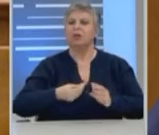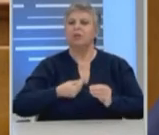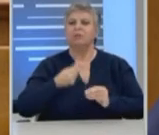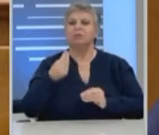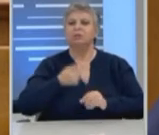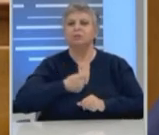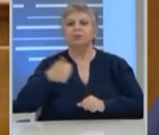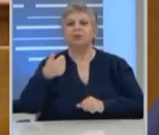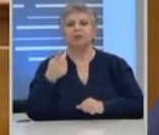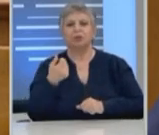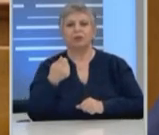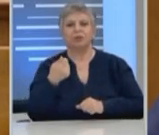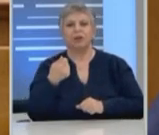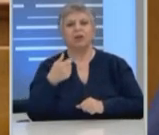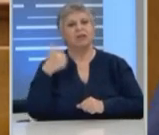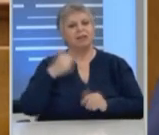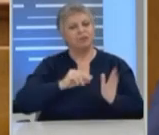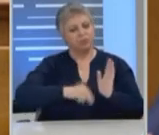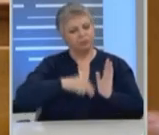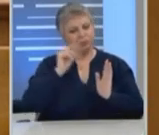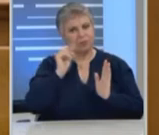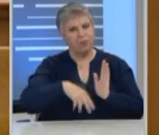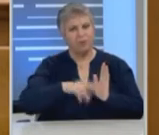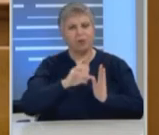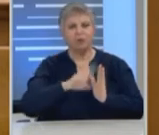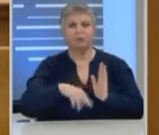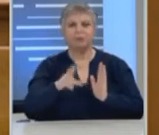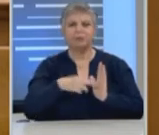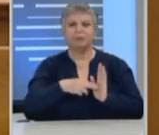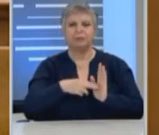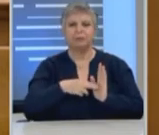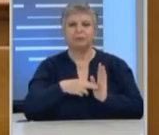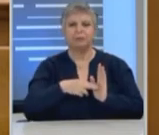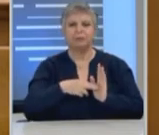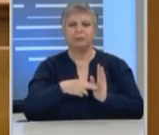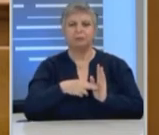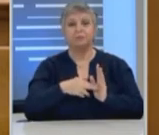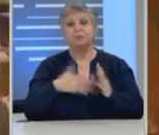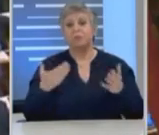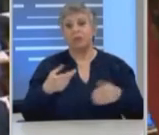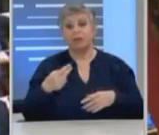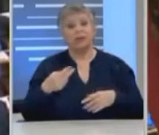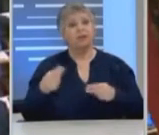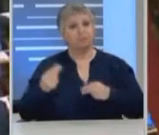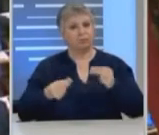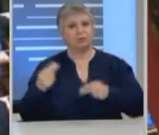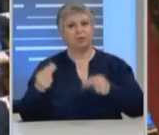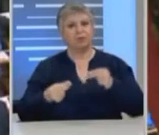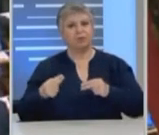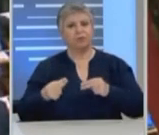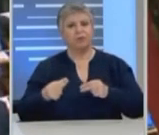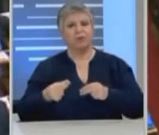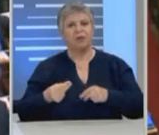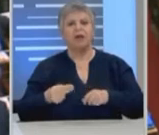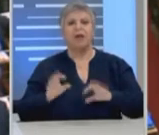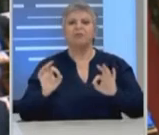μνημόνια. Είναι πρόβλημα διότι πλέον περνάμε, όσο και αν κάποιοι επιμένουν μονότονα